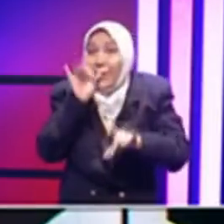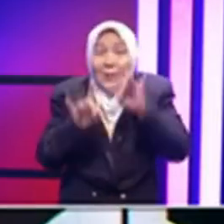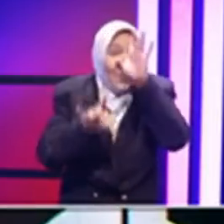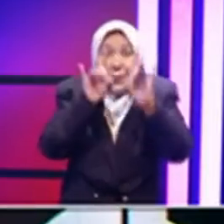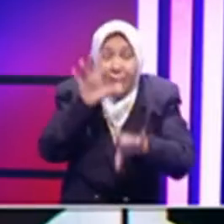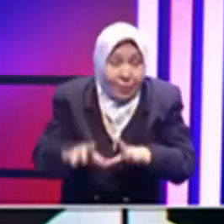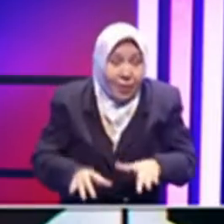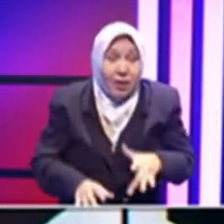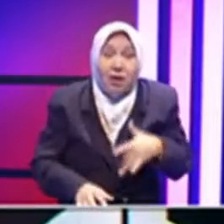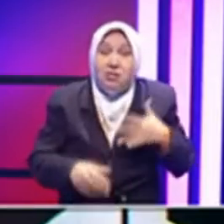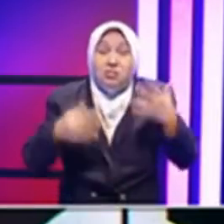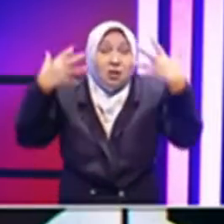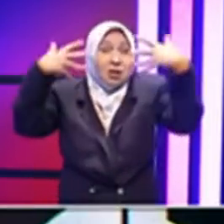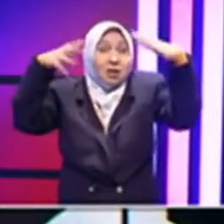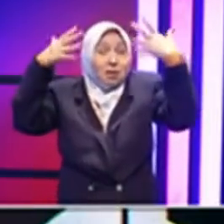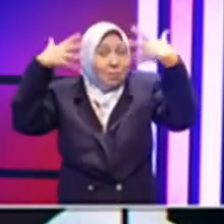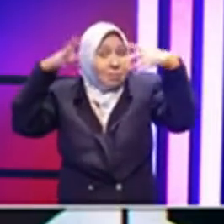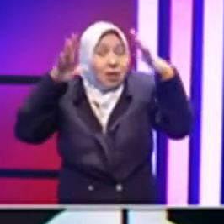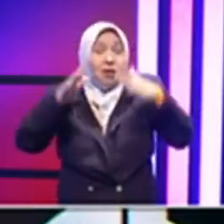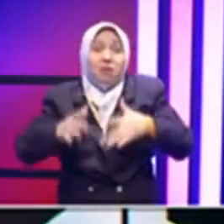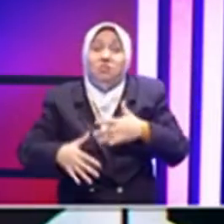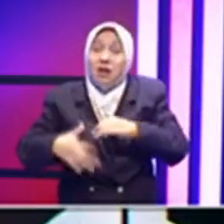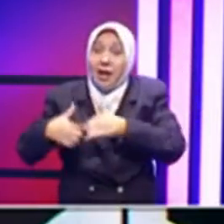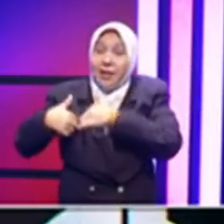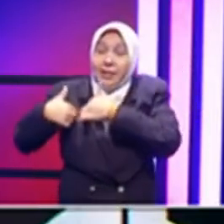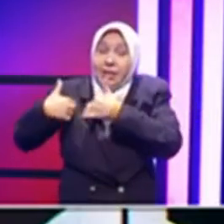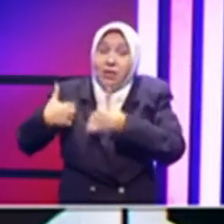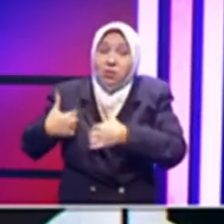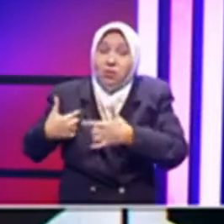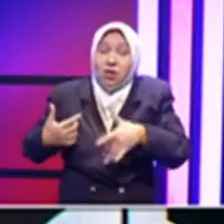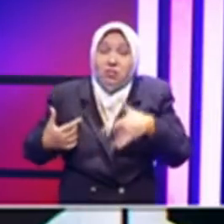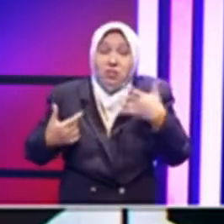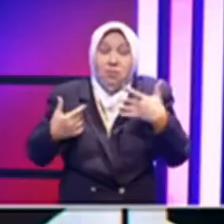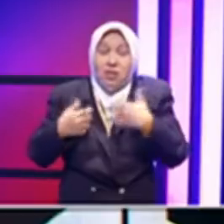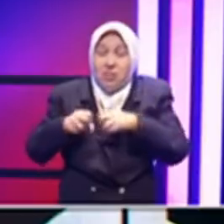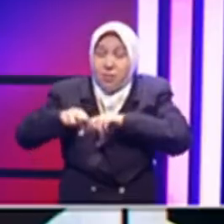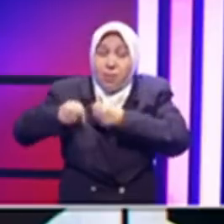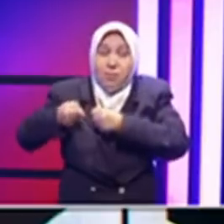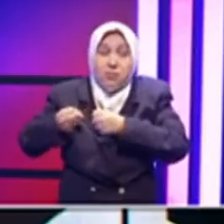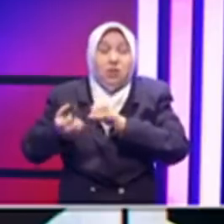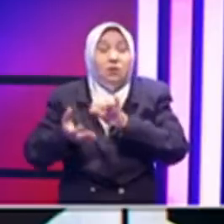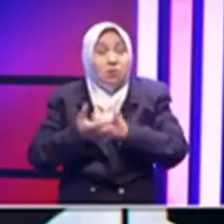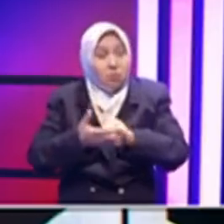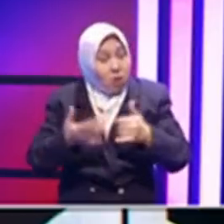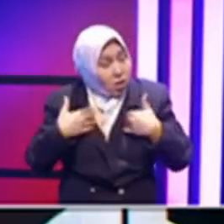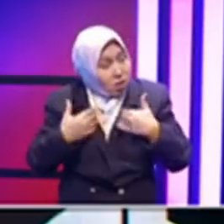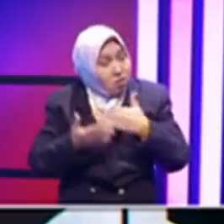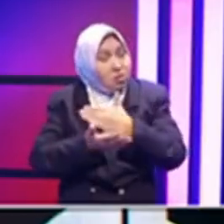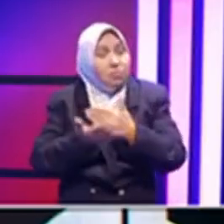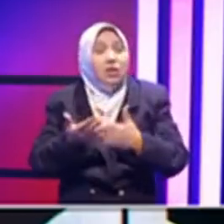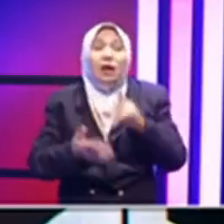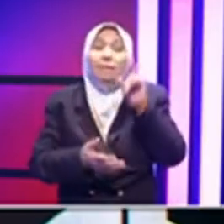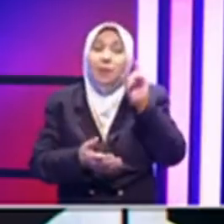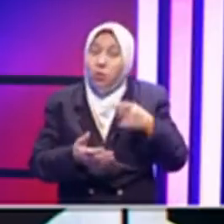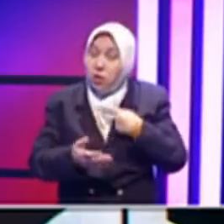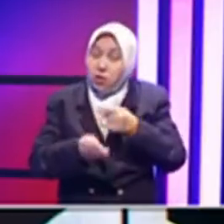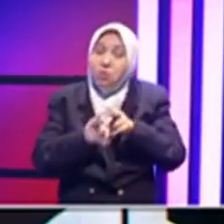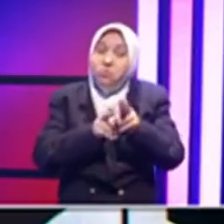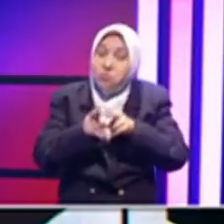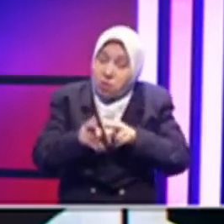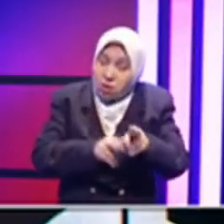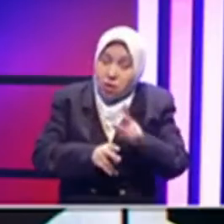ini rasa hebat, rasa hati itu macam nak terpecah, maka ada sesuatu yang perlu kita usahakan, iaitu